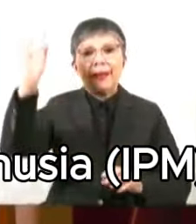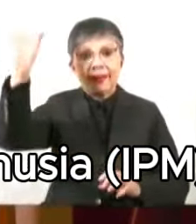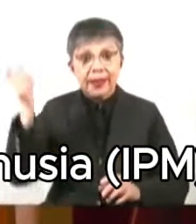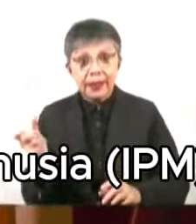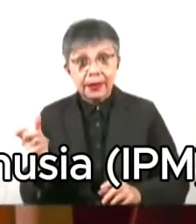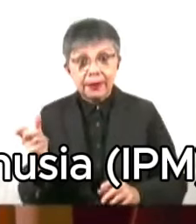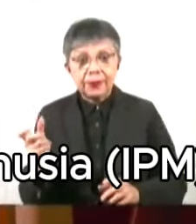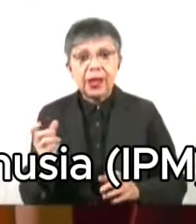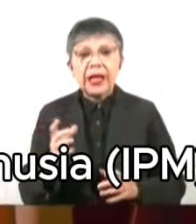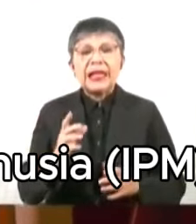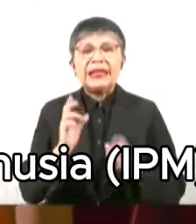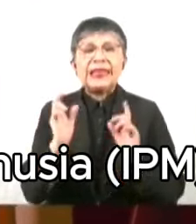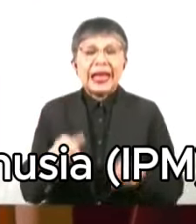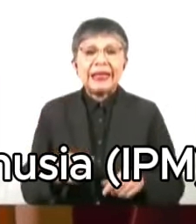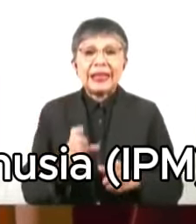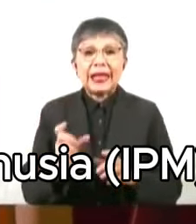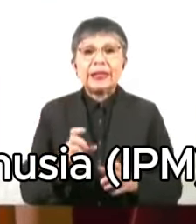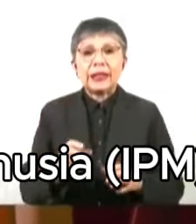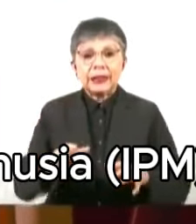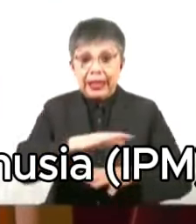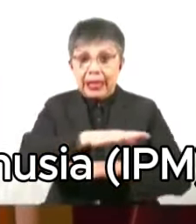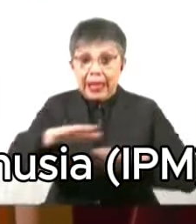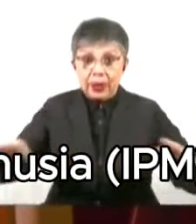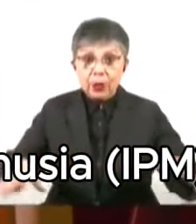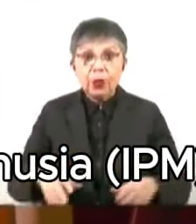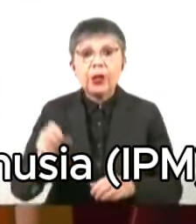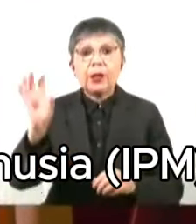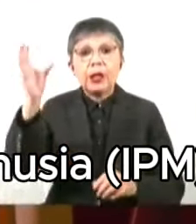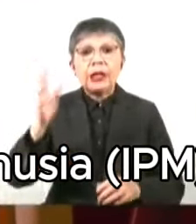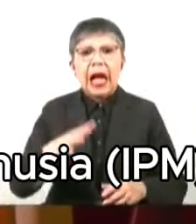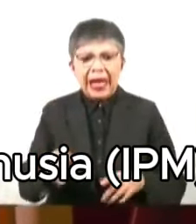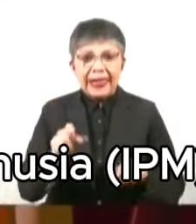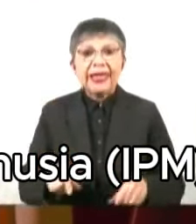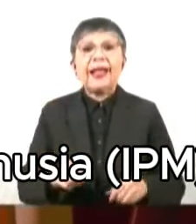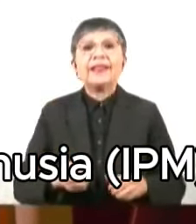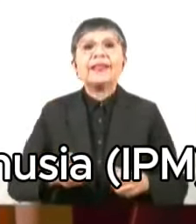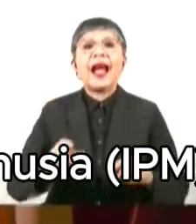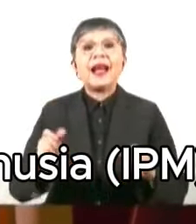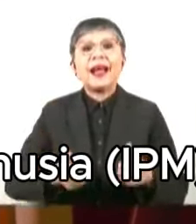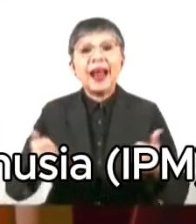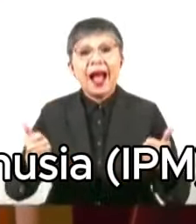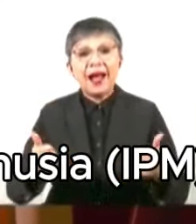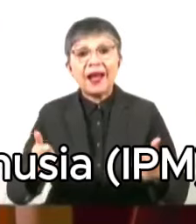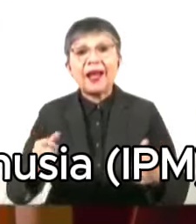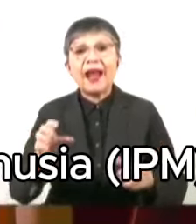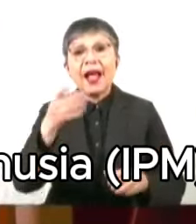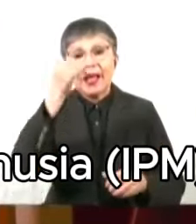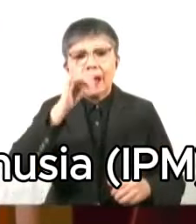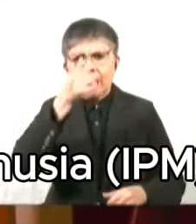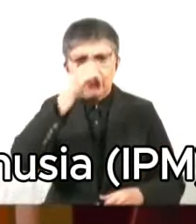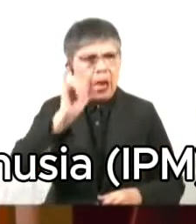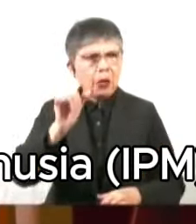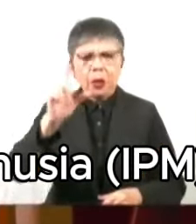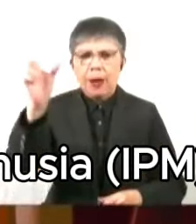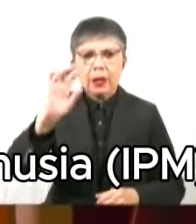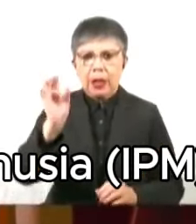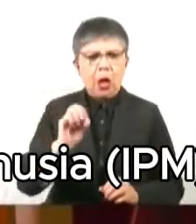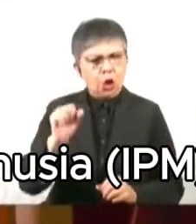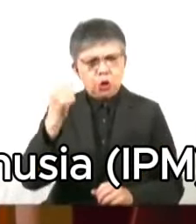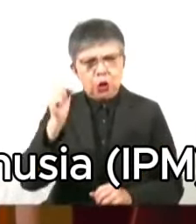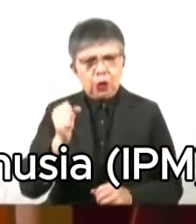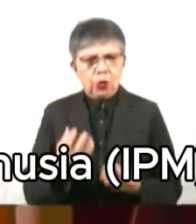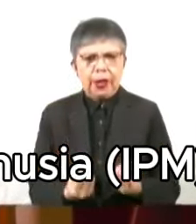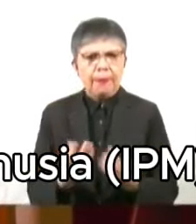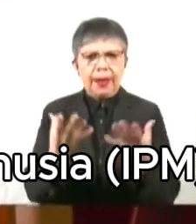bantenyaanten secara teritori Sejahtera ada di Tangerang Raya cuman daerah Pandeglang Lebak tentu sulit untuk